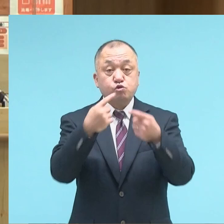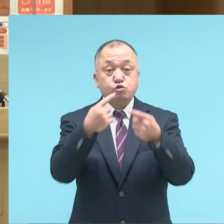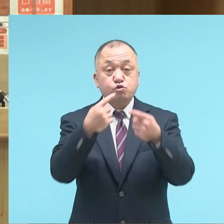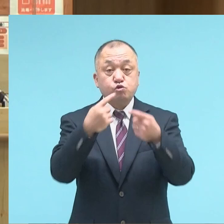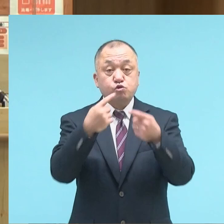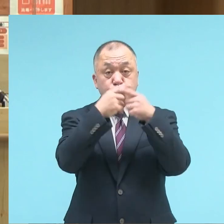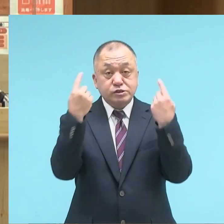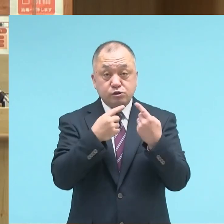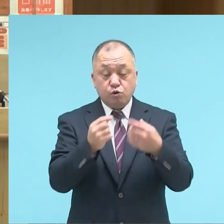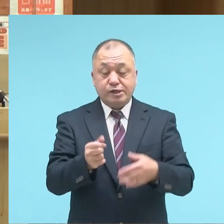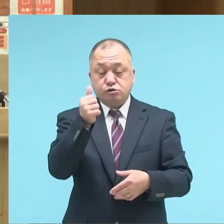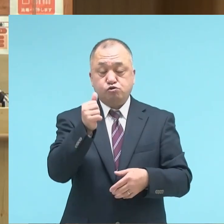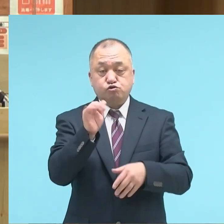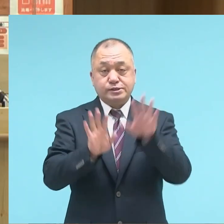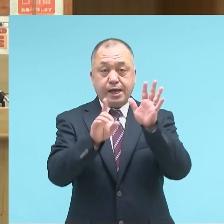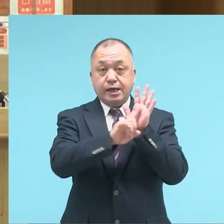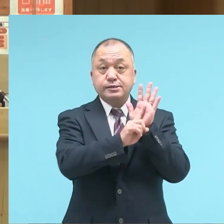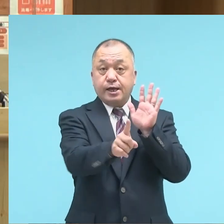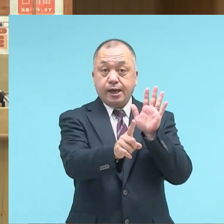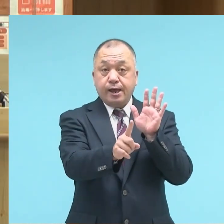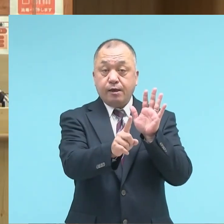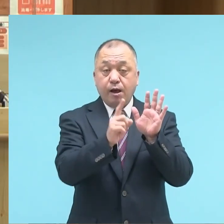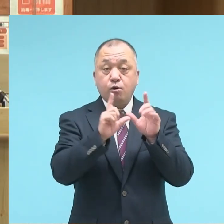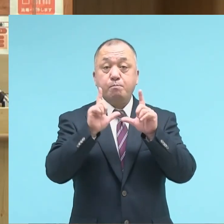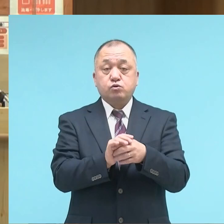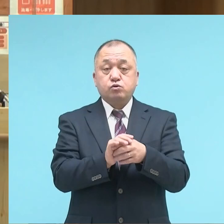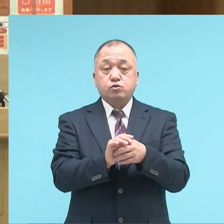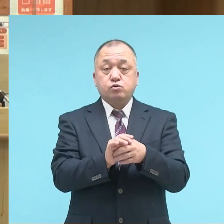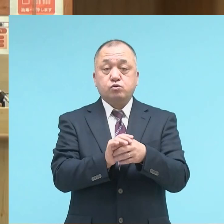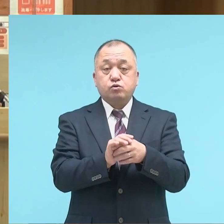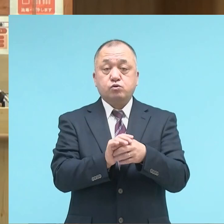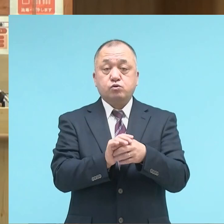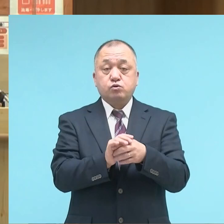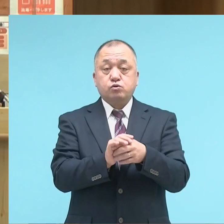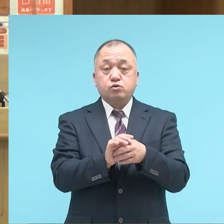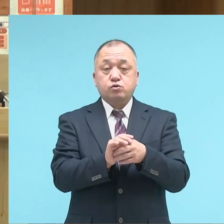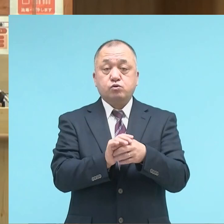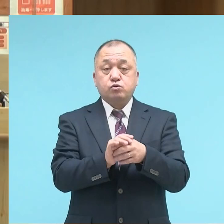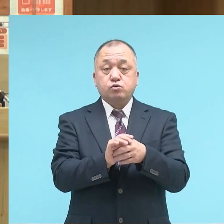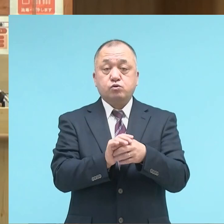独自の緊急事態宣言、これはメッセージだと私理解してますけども、まあ、心理的対策